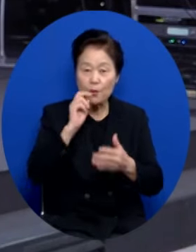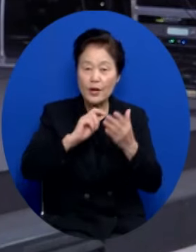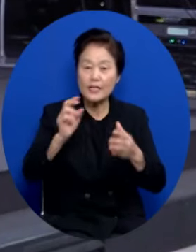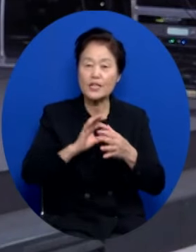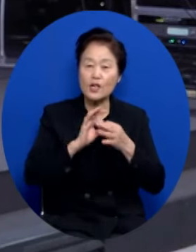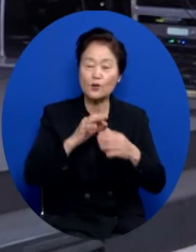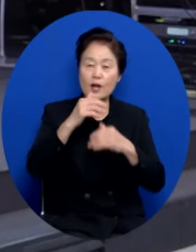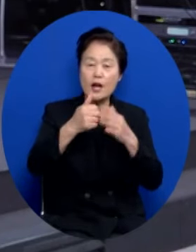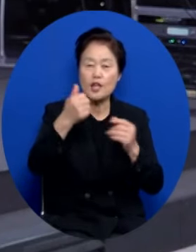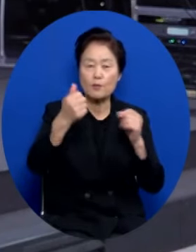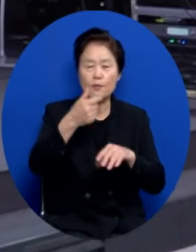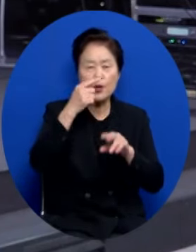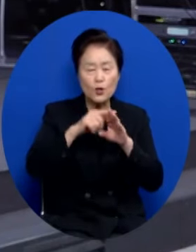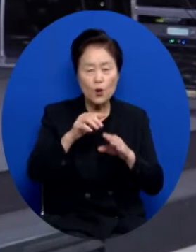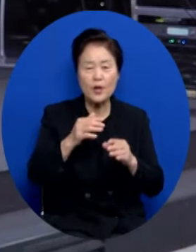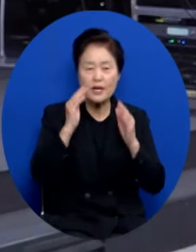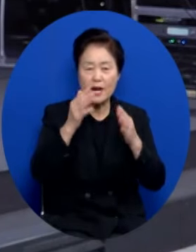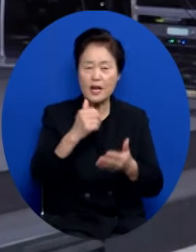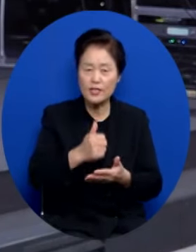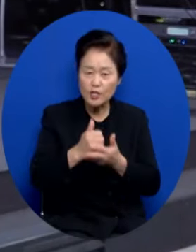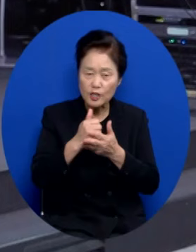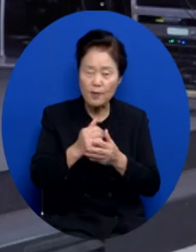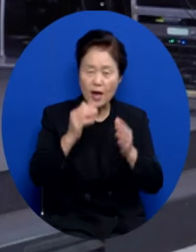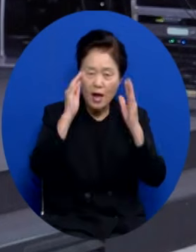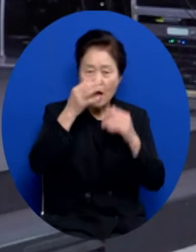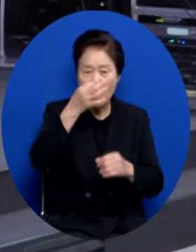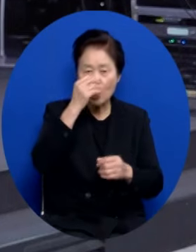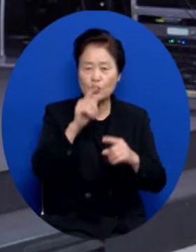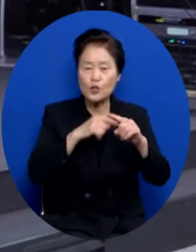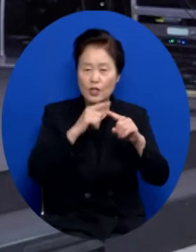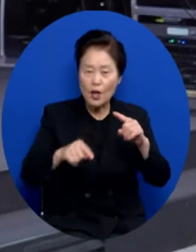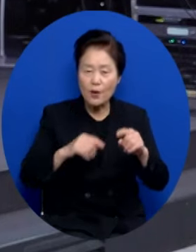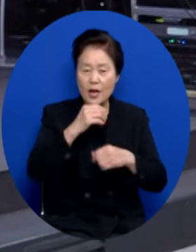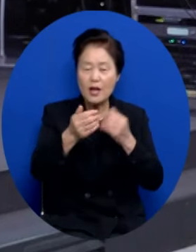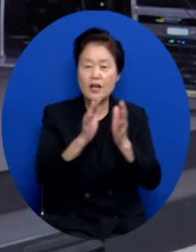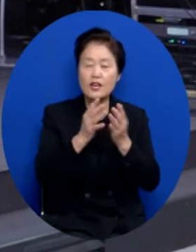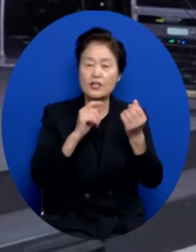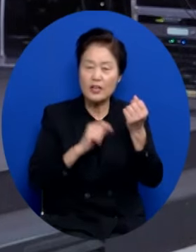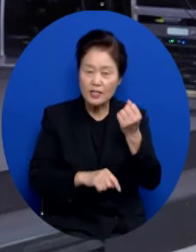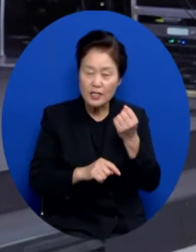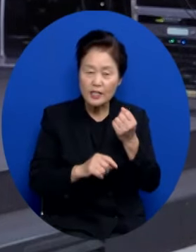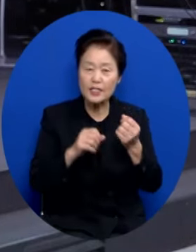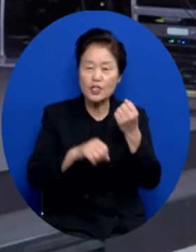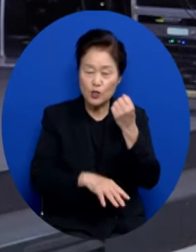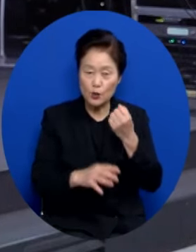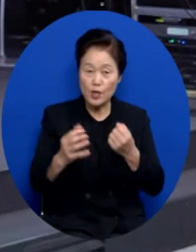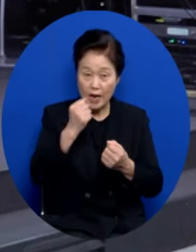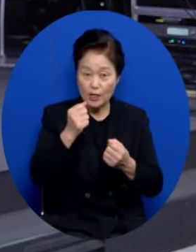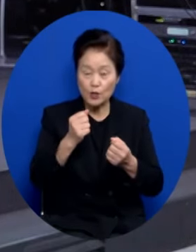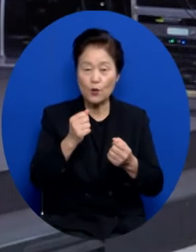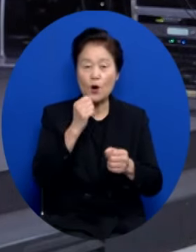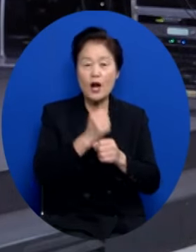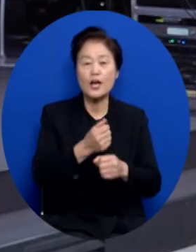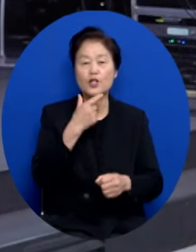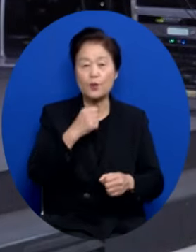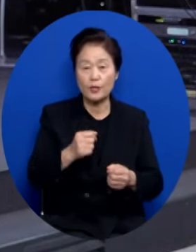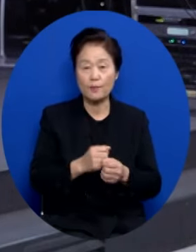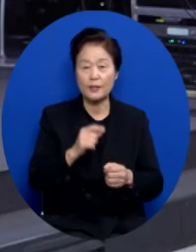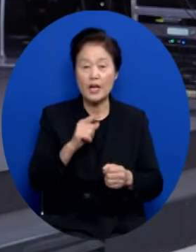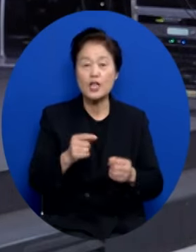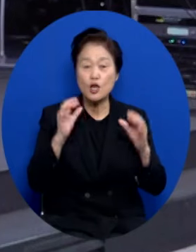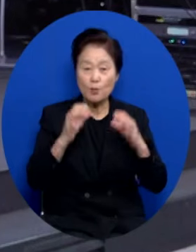이 학술대회를 통하여서 성경적인 기초들을 놓기를 원합니다. 이 첫 번째 학술대회가 그런 토대의 시작이 될 것 같고요.